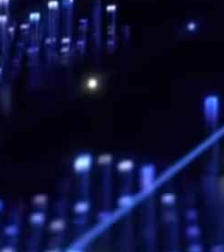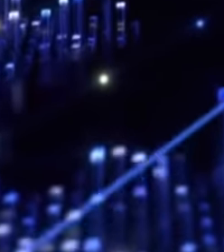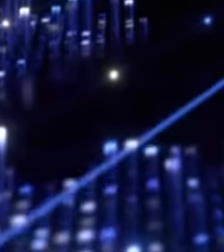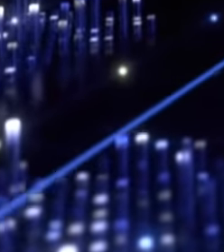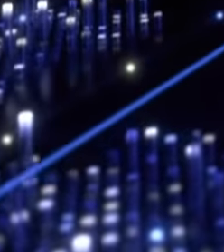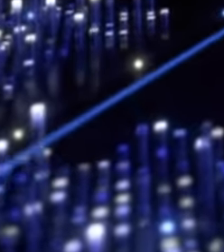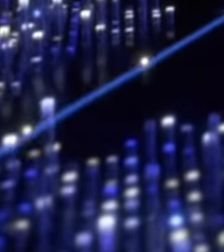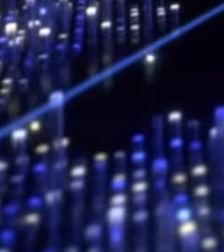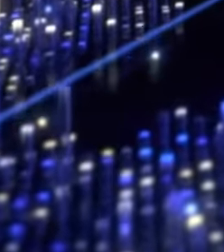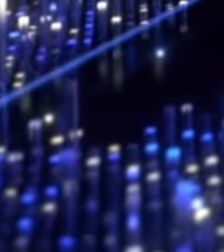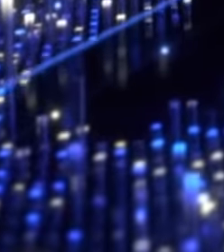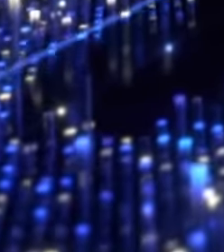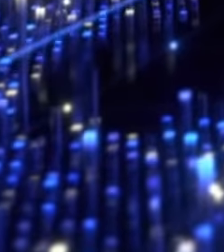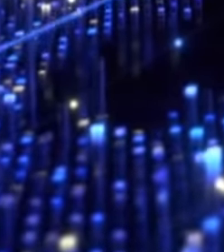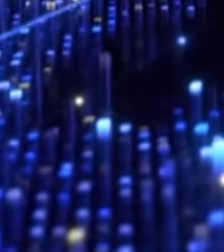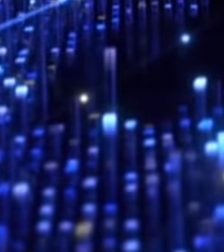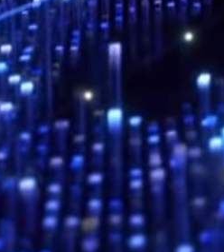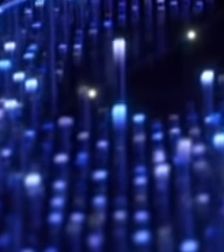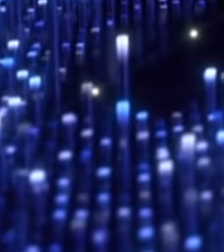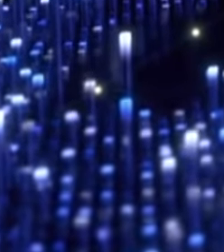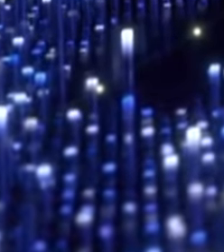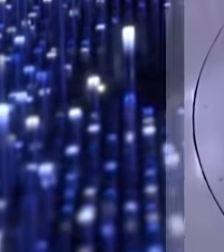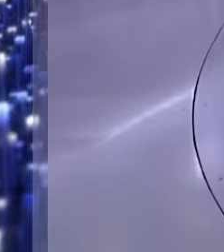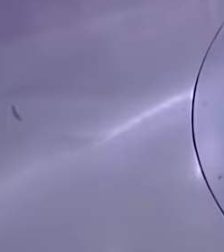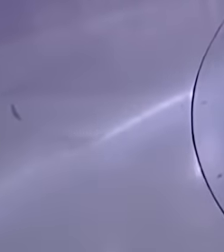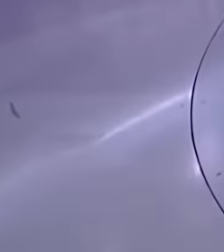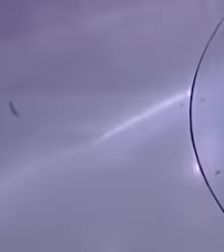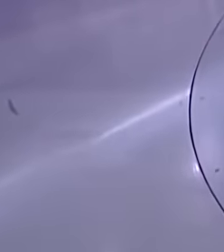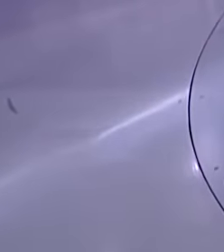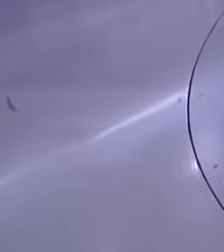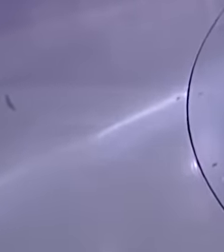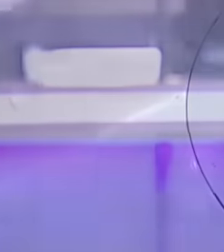חדשות השבת עם דוב גילהר.